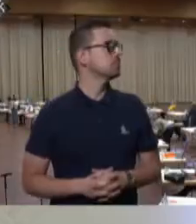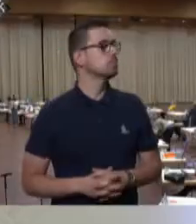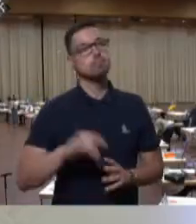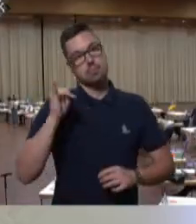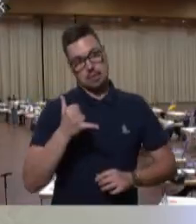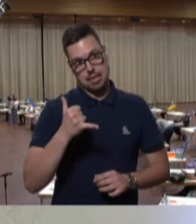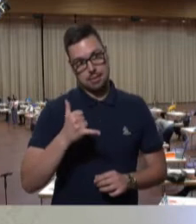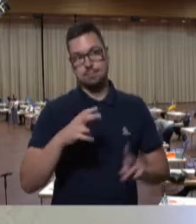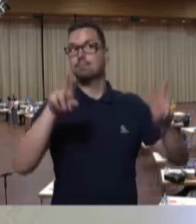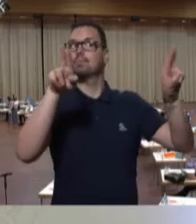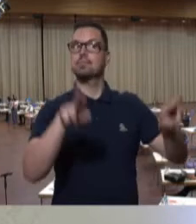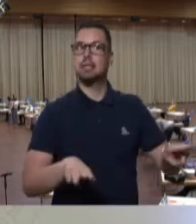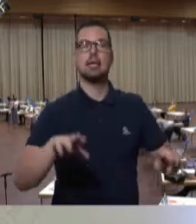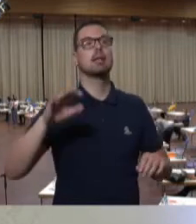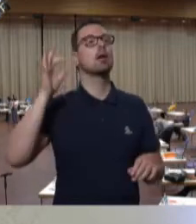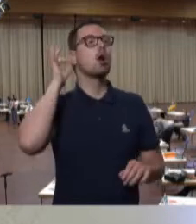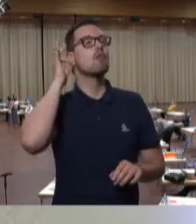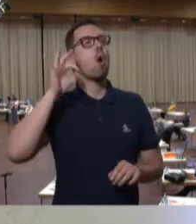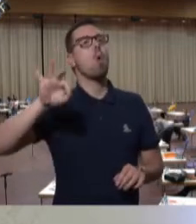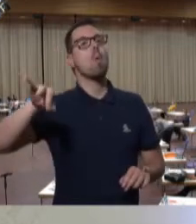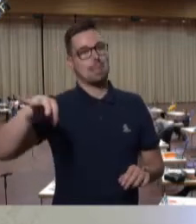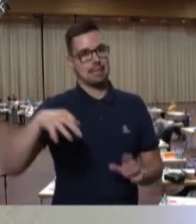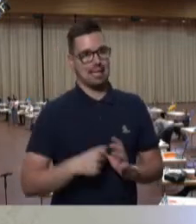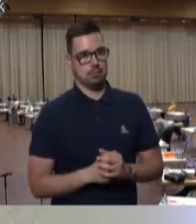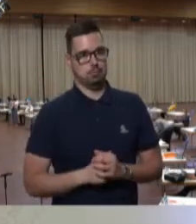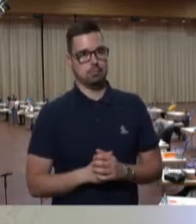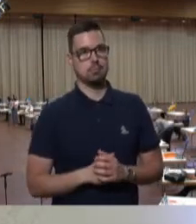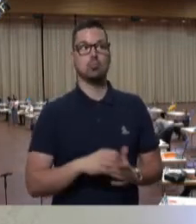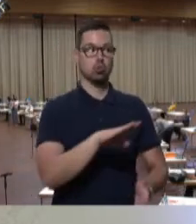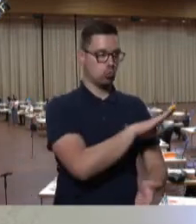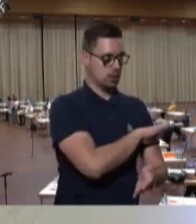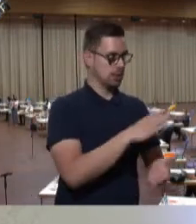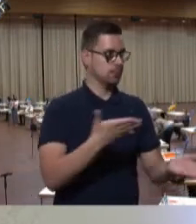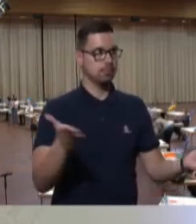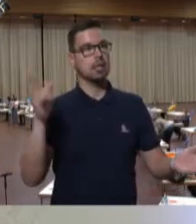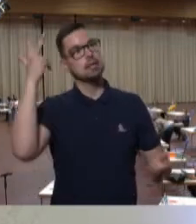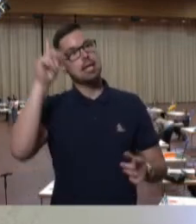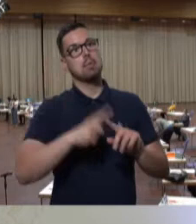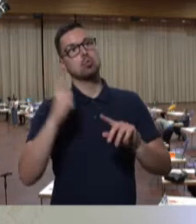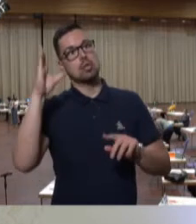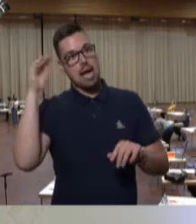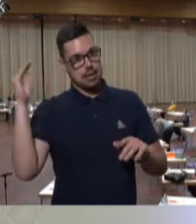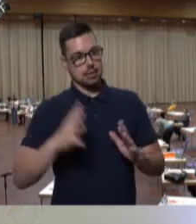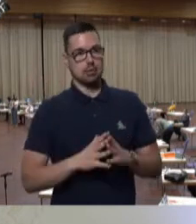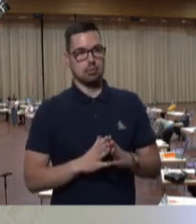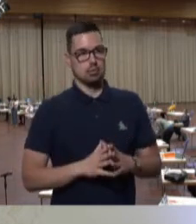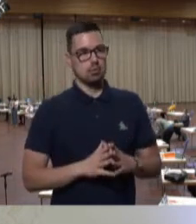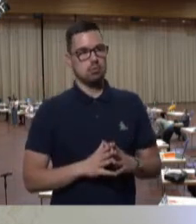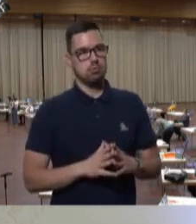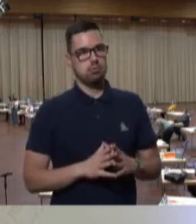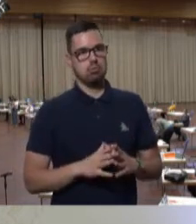Ja, sehr geehrte Frau Präsidentin, liebe Kolleginnen und Kollegen, meine Damen und Herren,